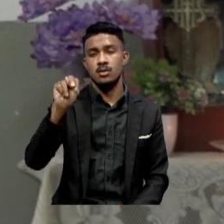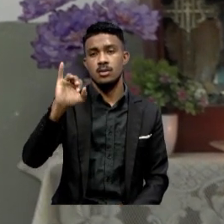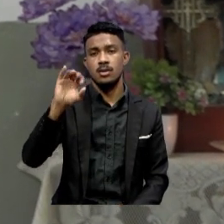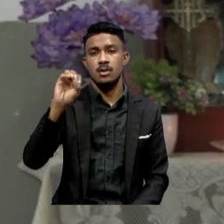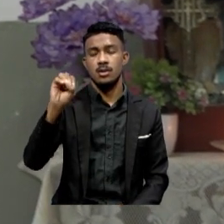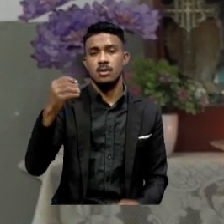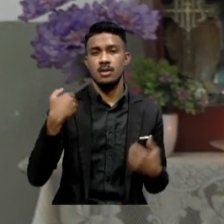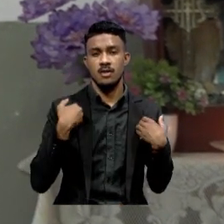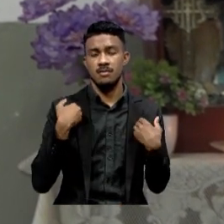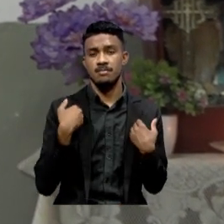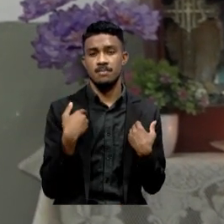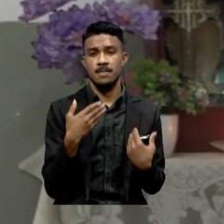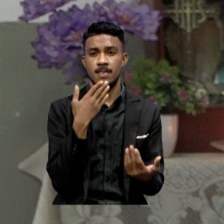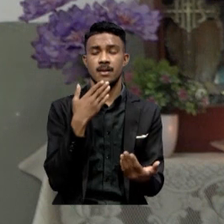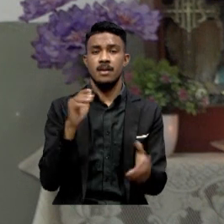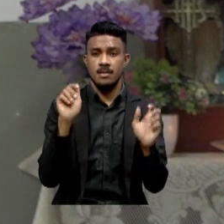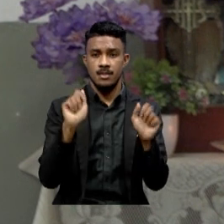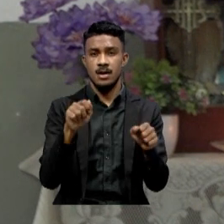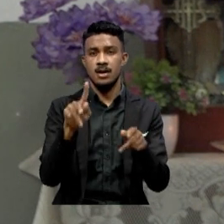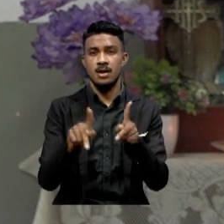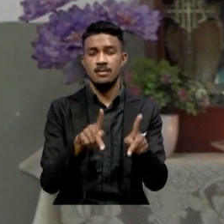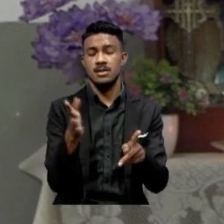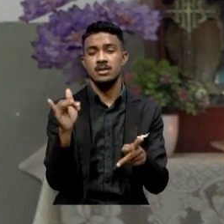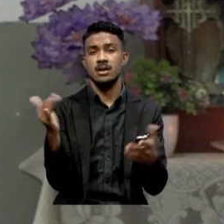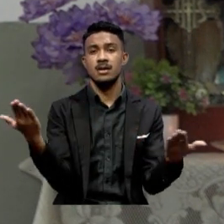karik komunidade sire nebe kuda